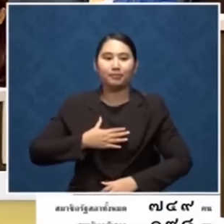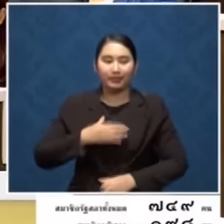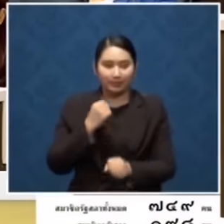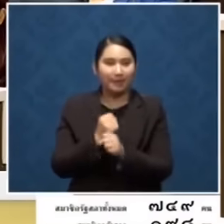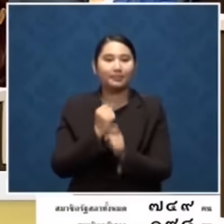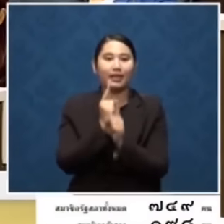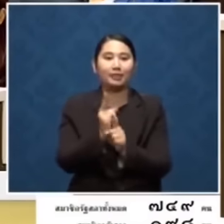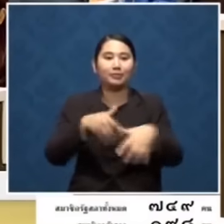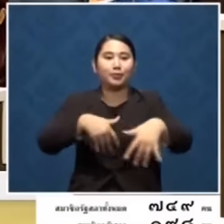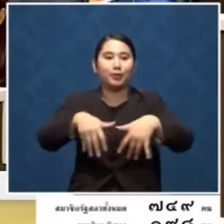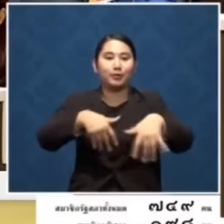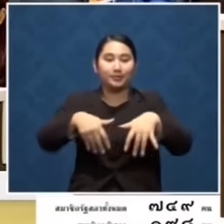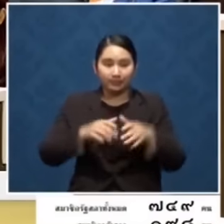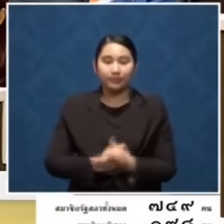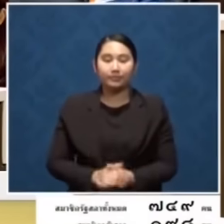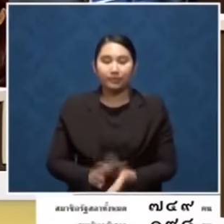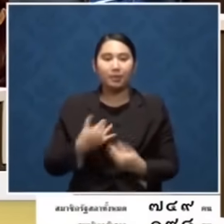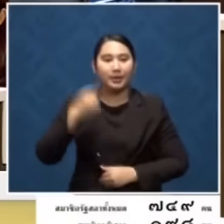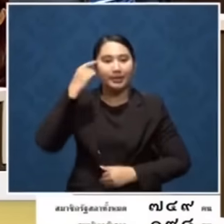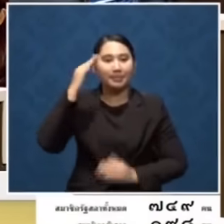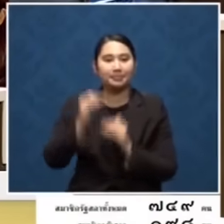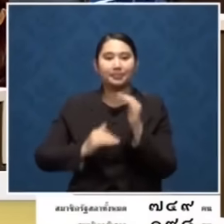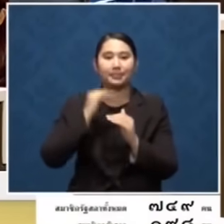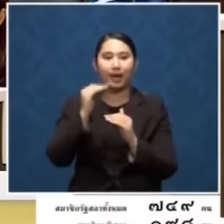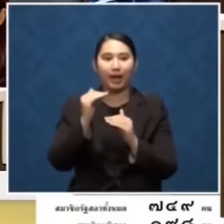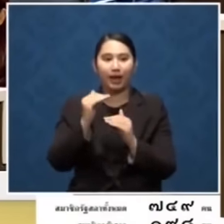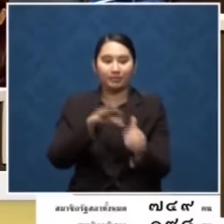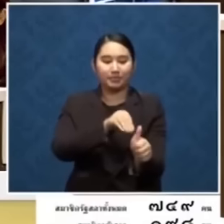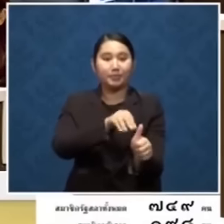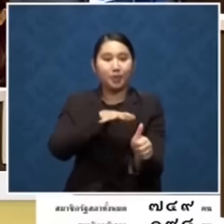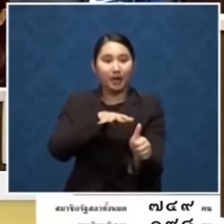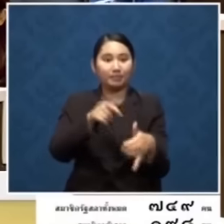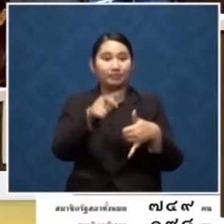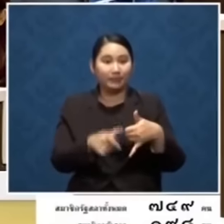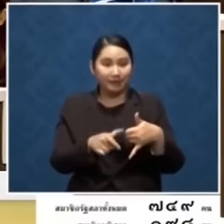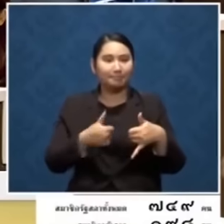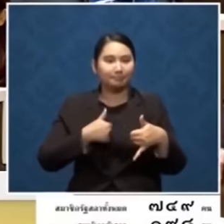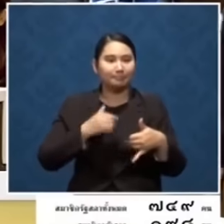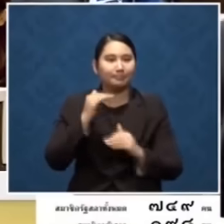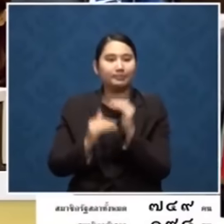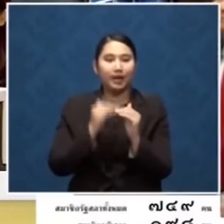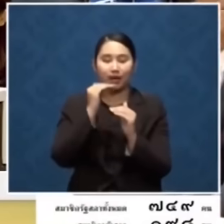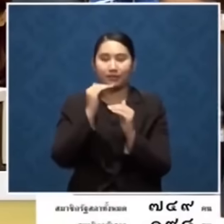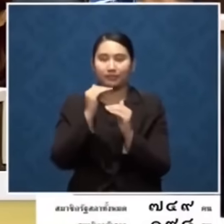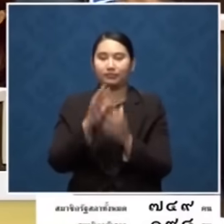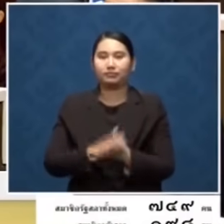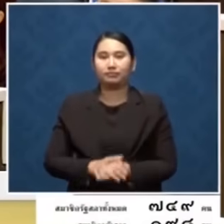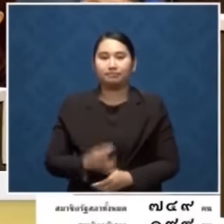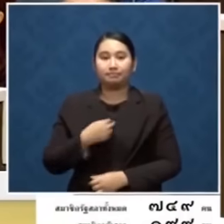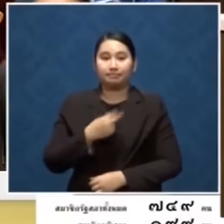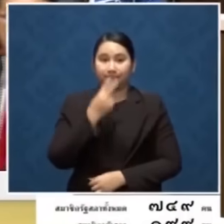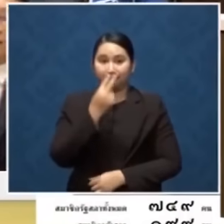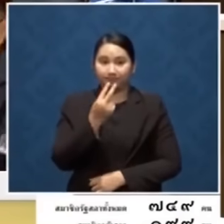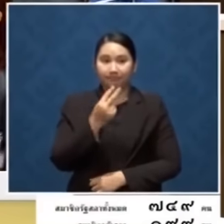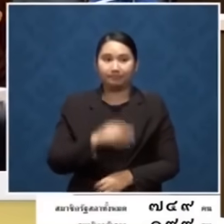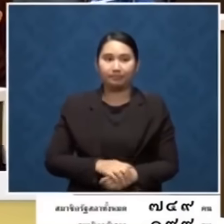ได้ผ่าน เปลี่ยนใจได้ไงเหรอ แต่ถ้าเกิดมาได้สัก320 300ไม่ถึง30ดีหลายคนอาจจะบอกว่าหูยตั้ง40กว่าเสียงจะ50